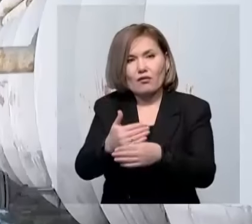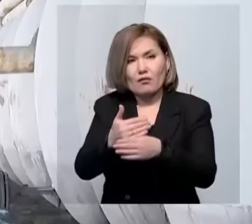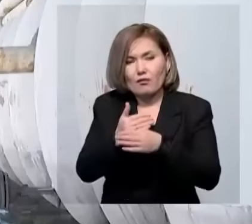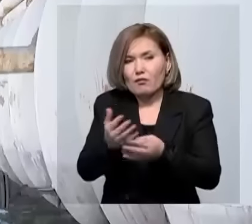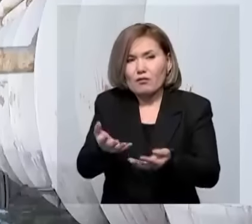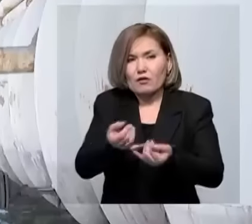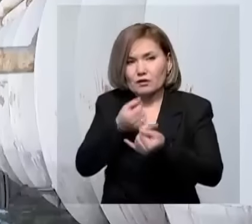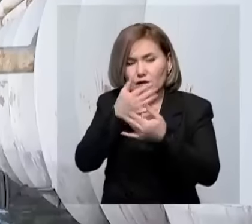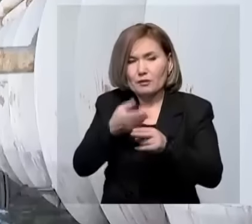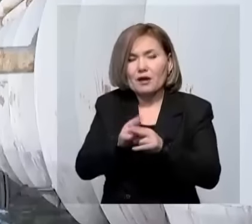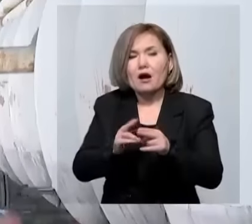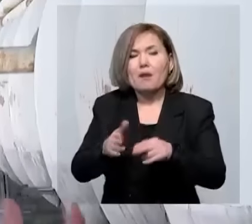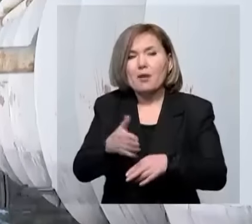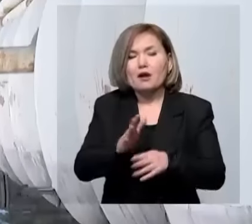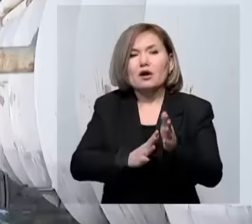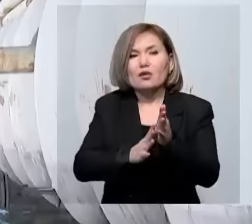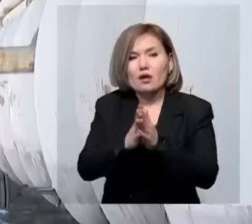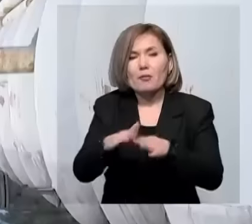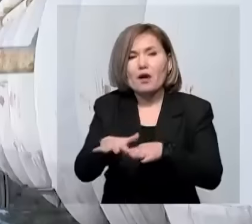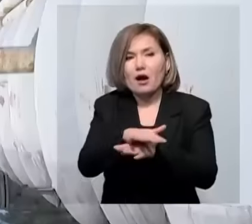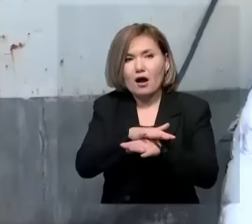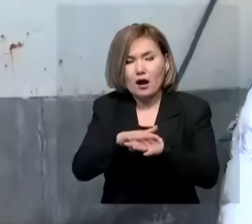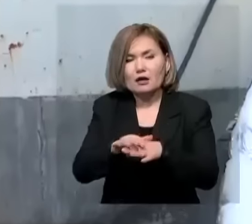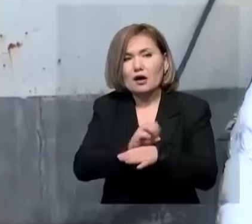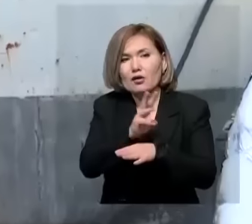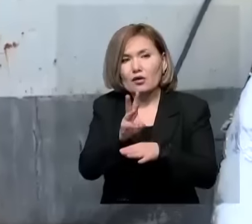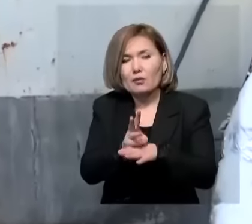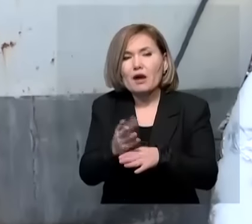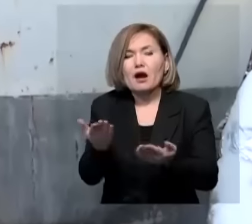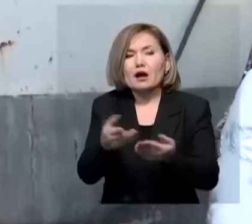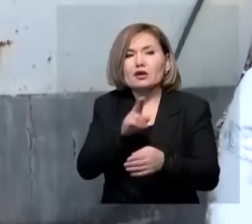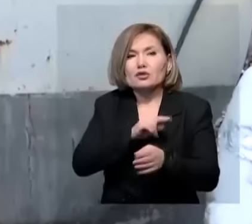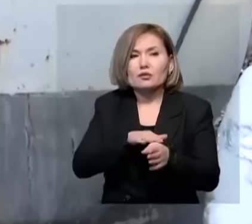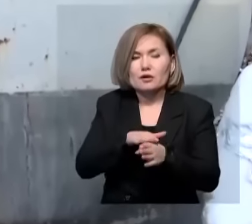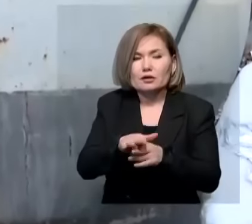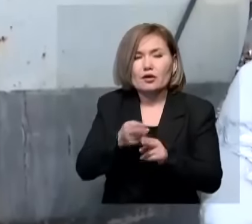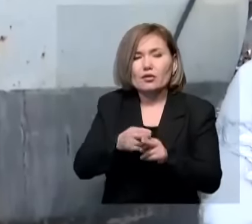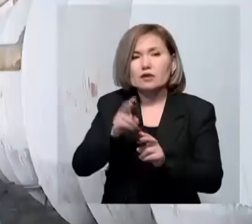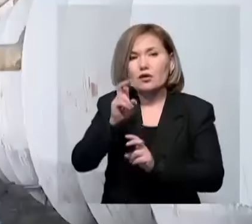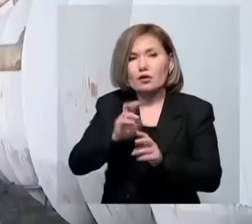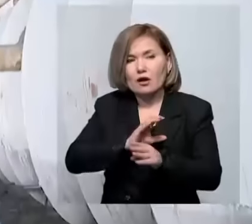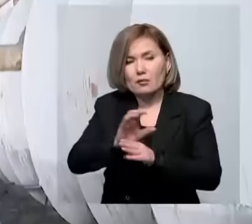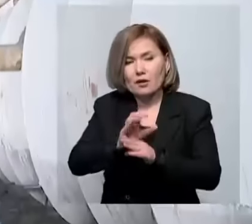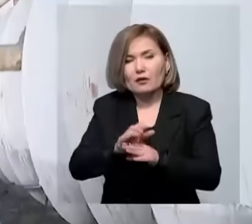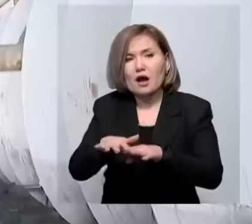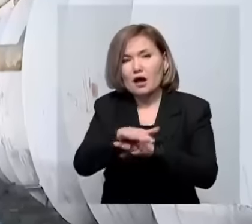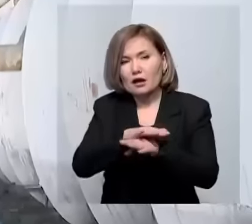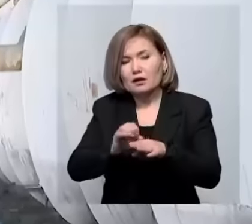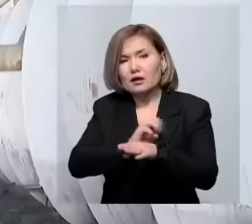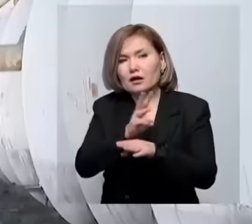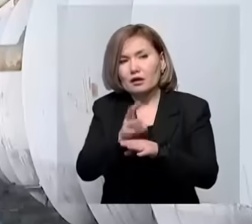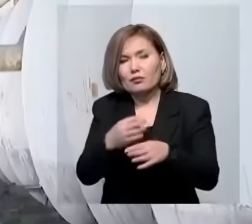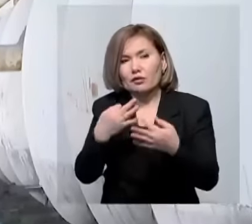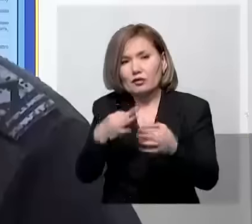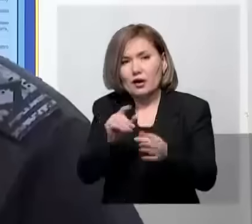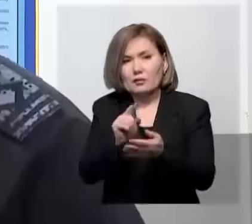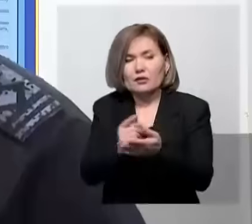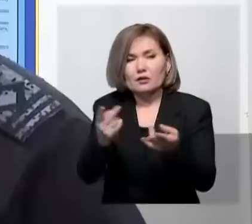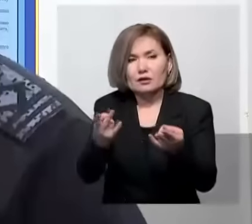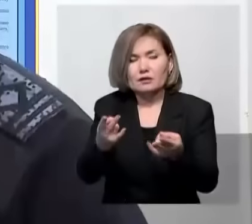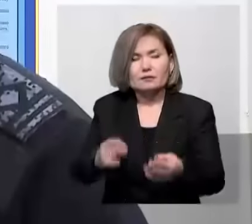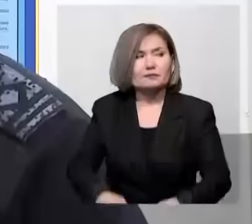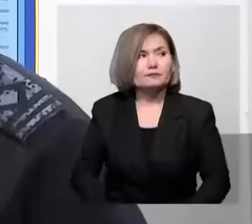енді балық өсірдік, оны халыққа жеткізіп беру жұмыстарын қалай жүргіземіз? Өндірілген өнімізде халыққа қол жетімді болса деген ойымыз бар.